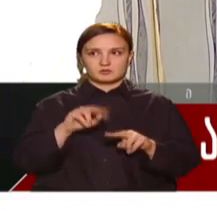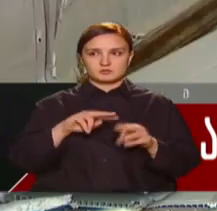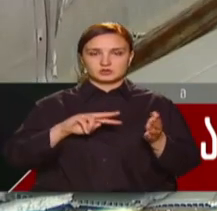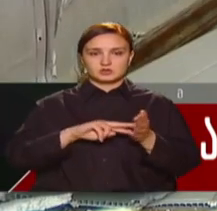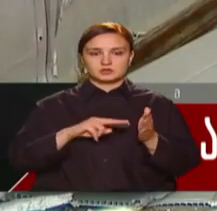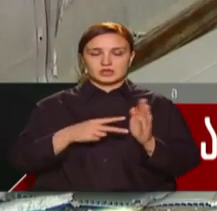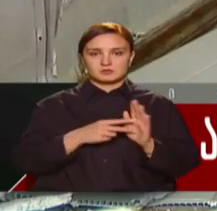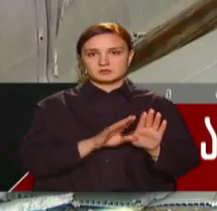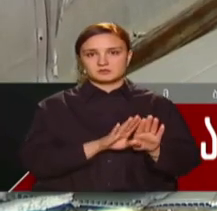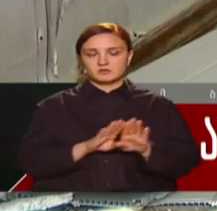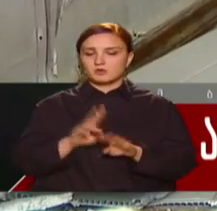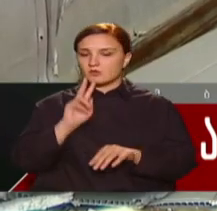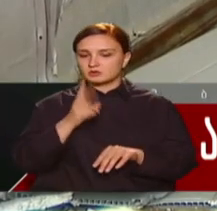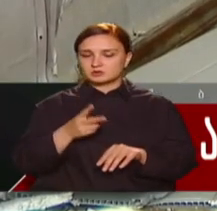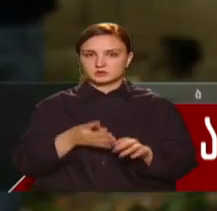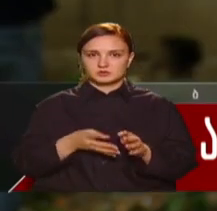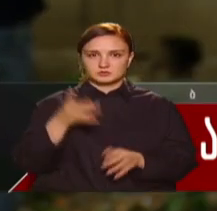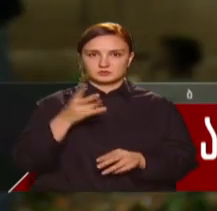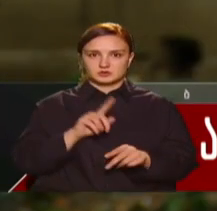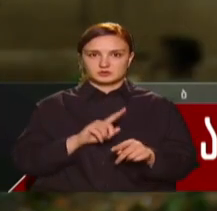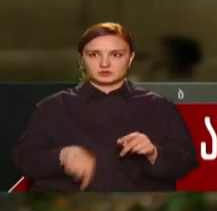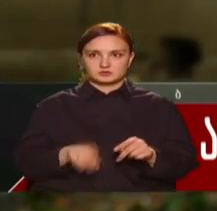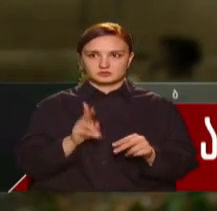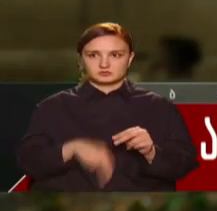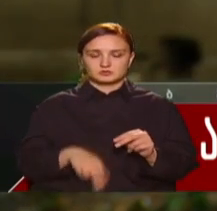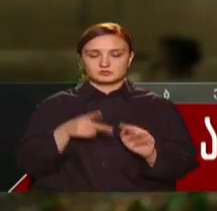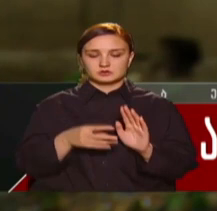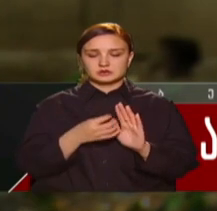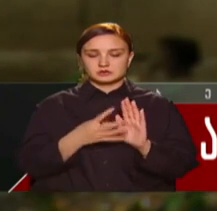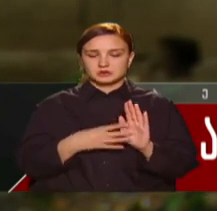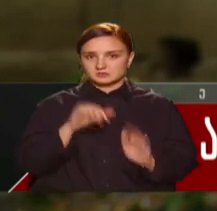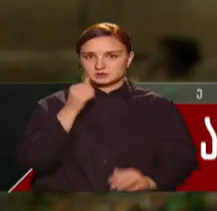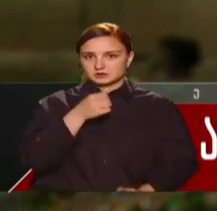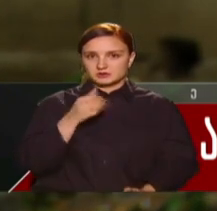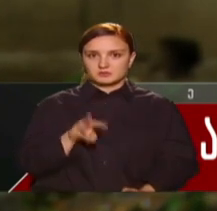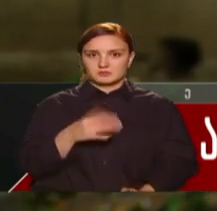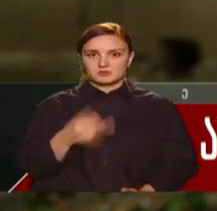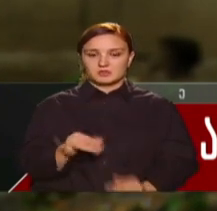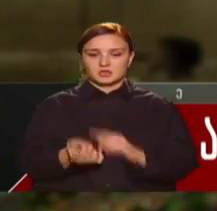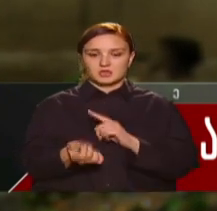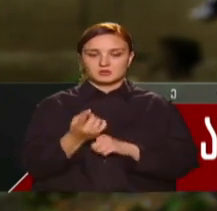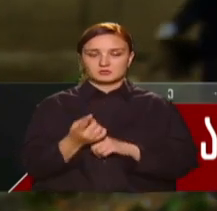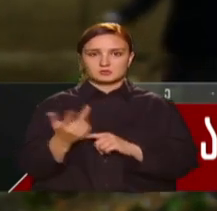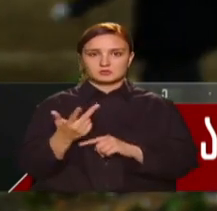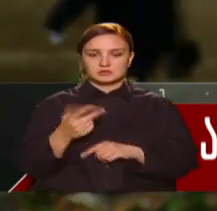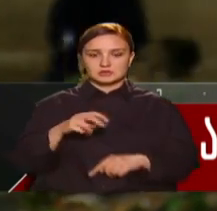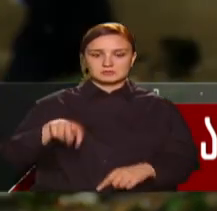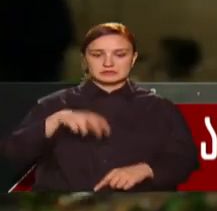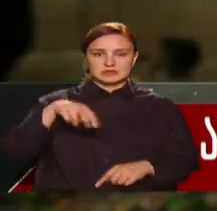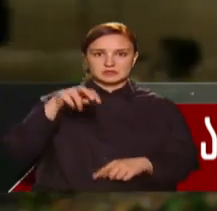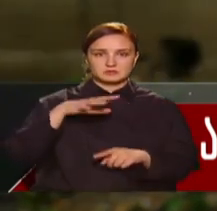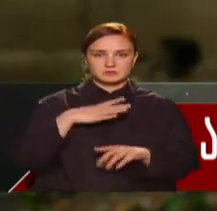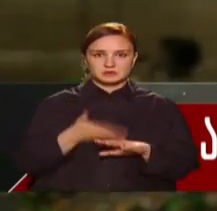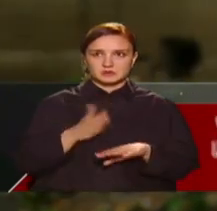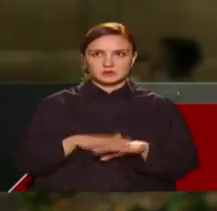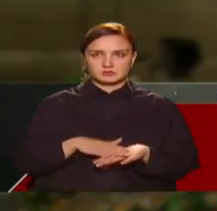გეგმის მიხედვით 2 წელიწადში უნდა დასრულდეს. 2019 წლის მაისში აღმოჩნდა, რომ მესამე სადარბაზო იყო მწვავე და